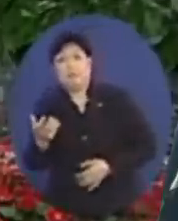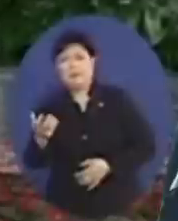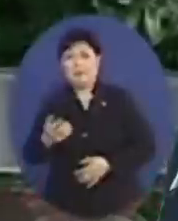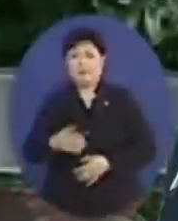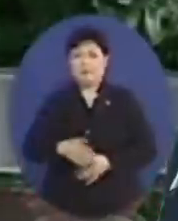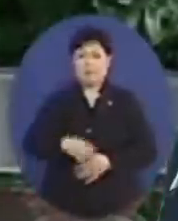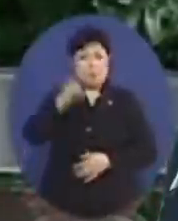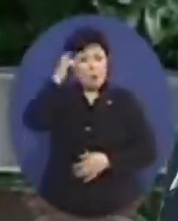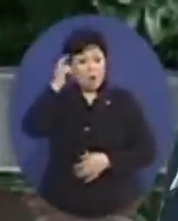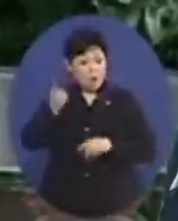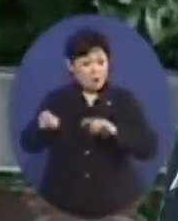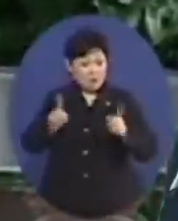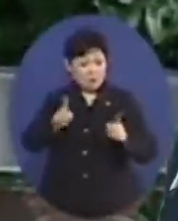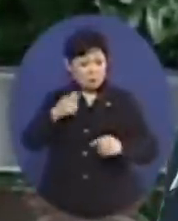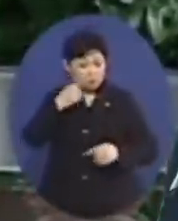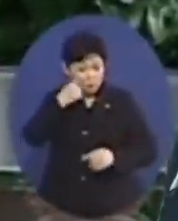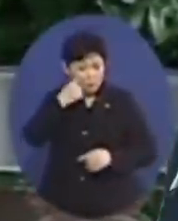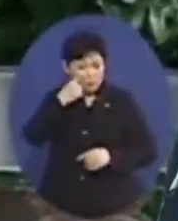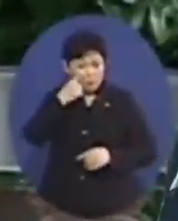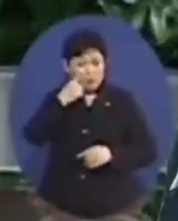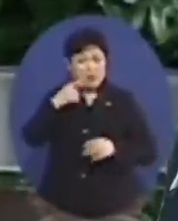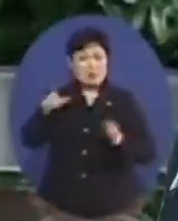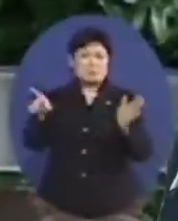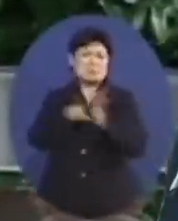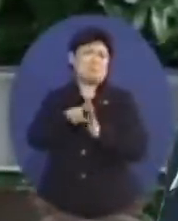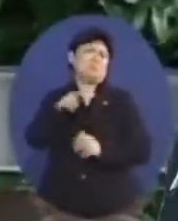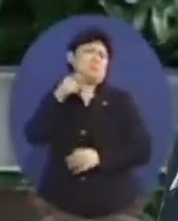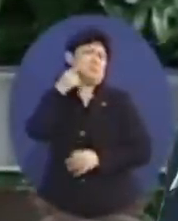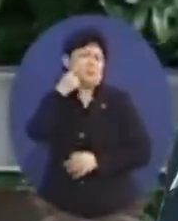왜 안 일어나니? 안 믿어져요.